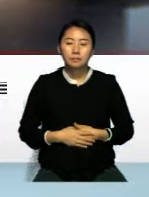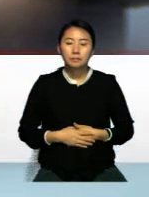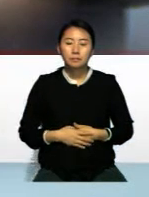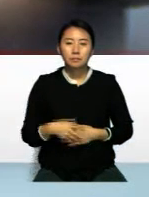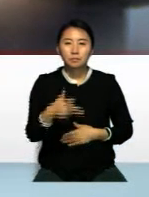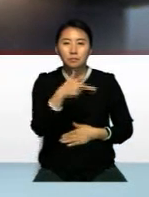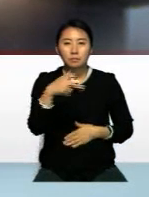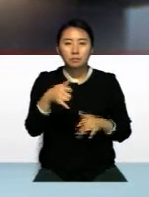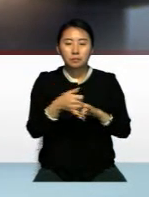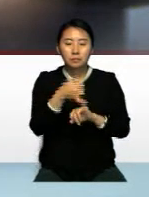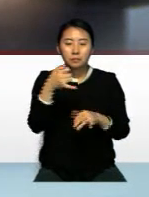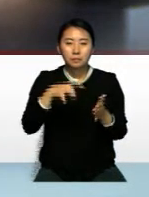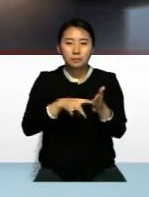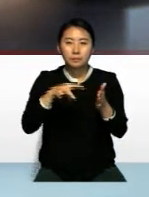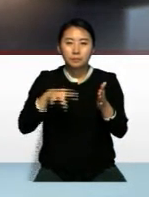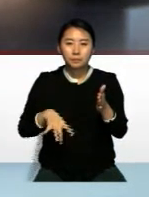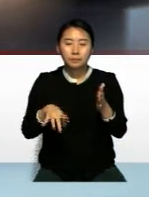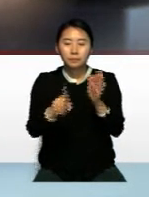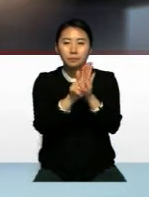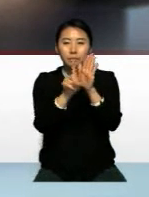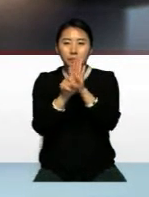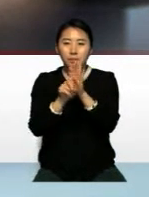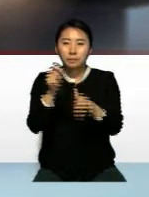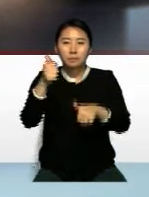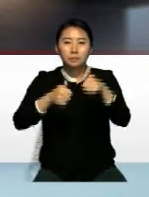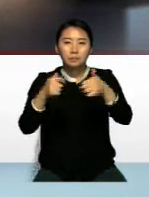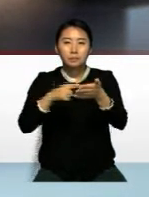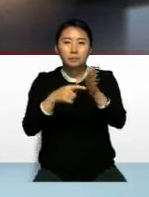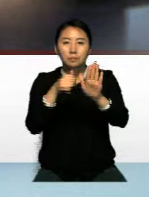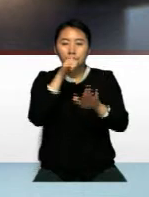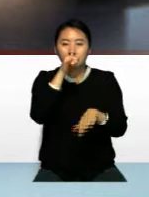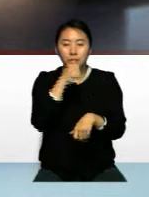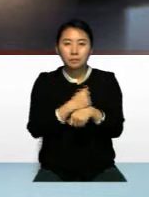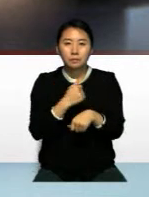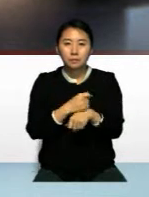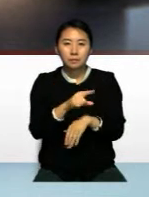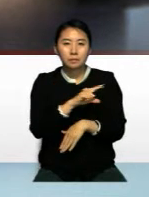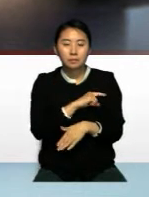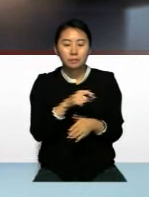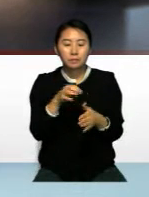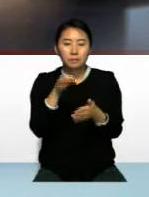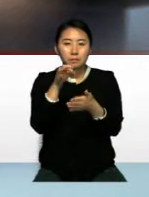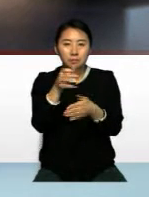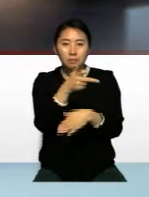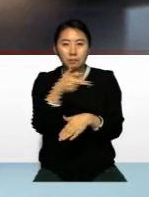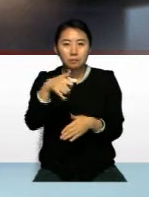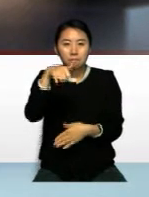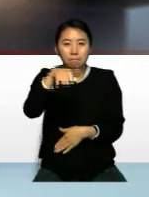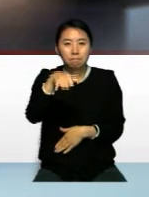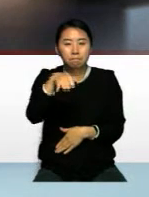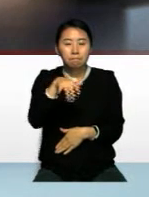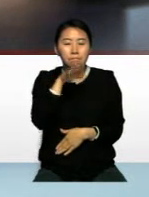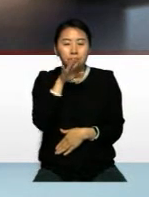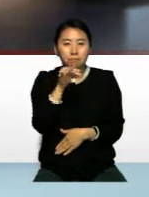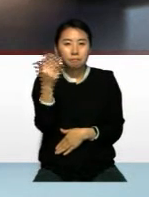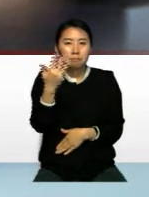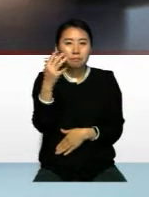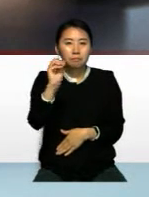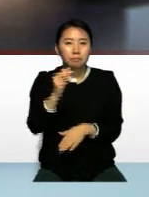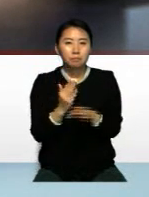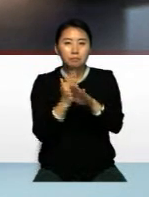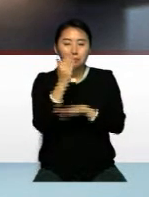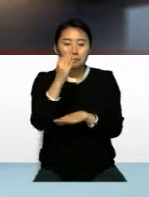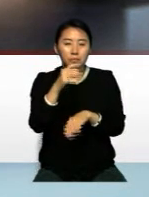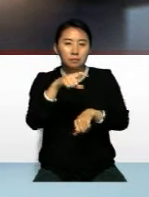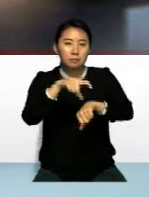고액 체납자에게 압류한 물품이 공매 시장에 나왔습니다. 이름값 꽤나 하는 명품 가방은 물론이고 8천만 원이